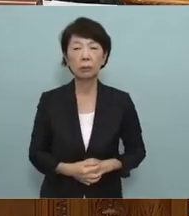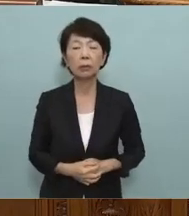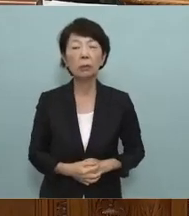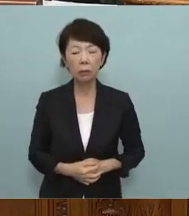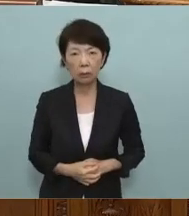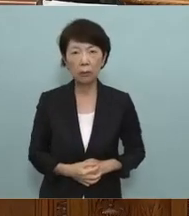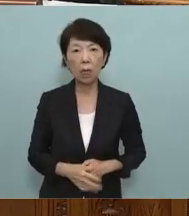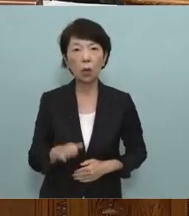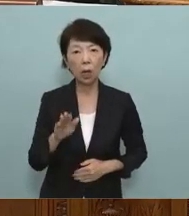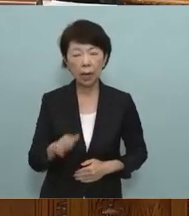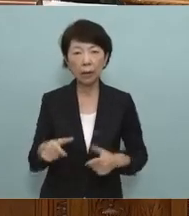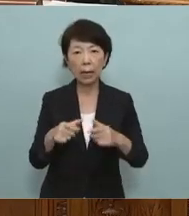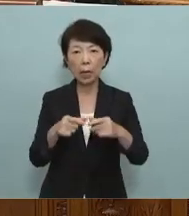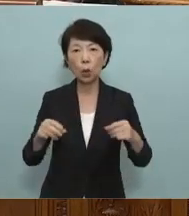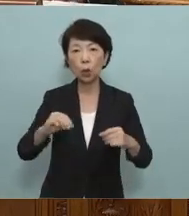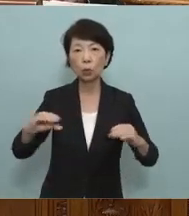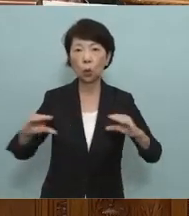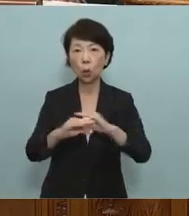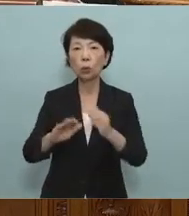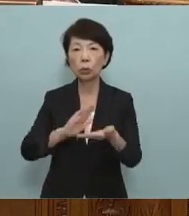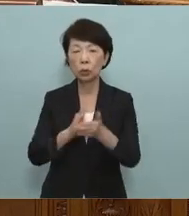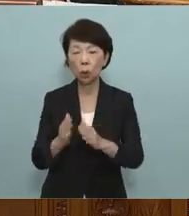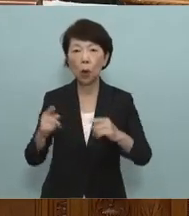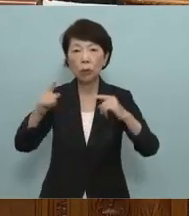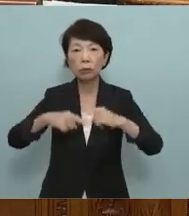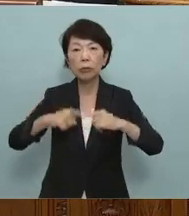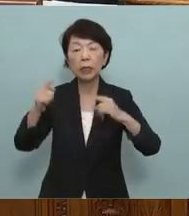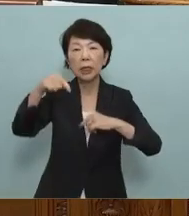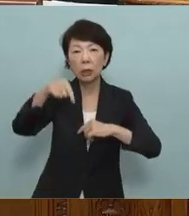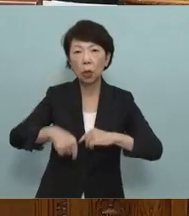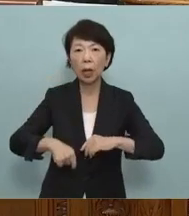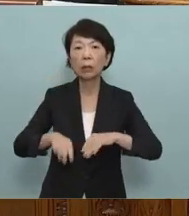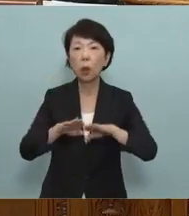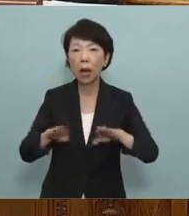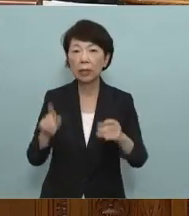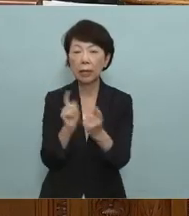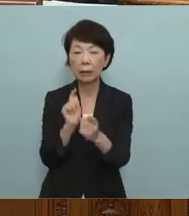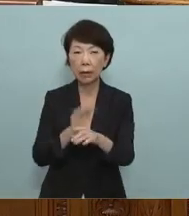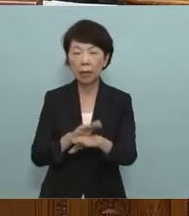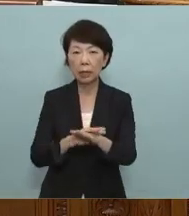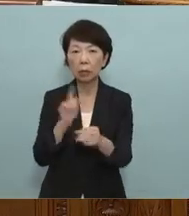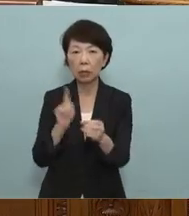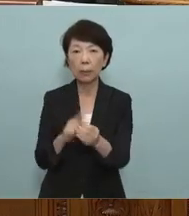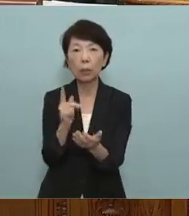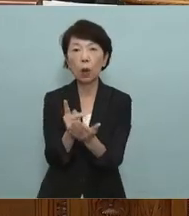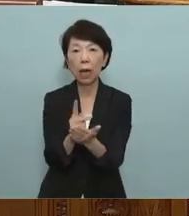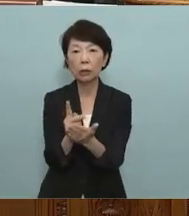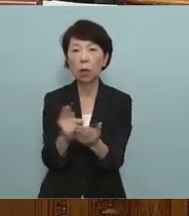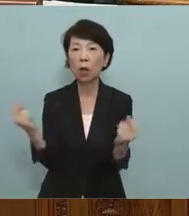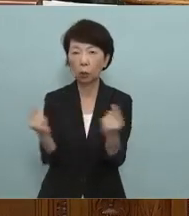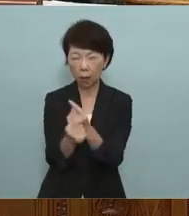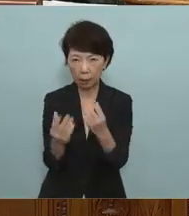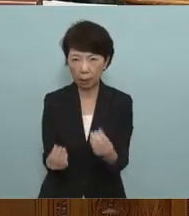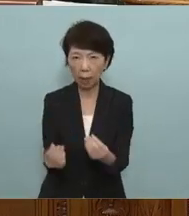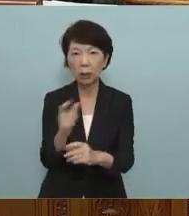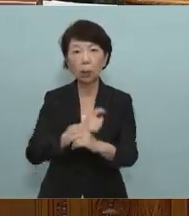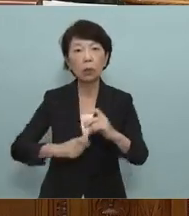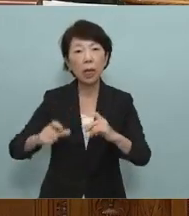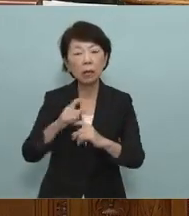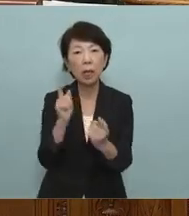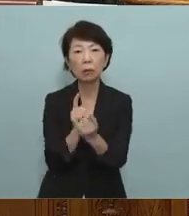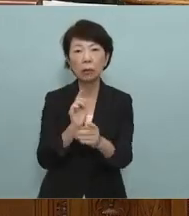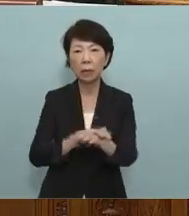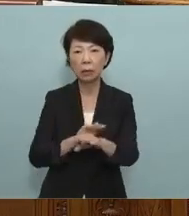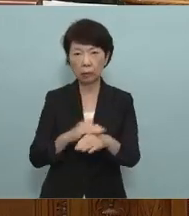を受け、国土交通省は踏切道での安全対策のためのガイドラインを改定しましたが、さらなる対策